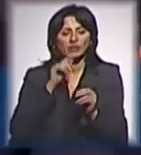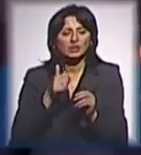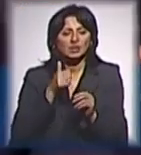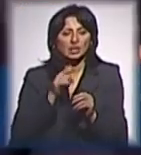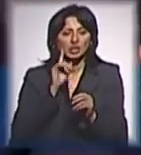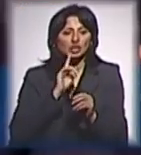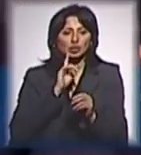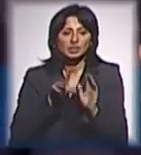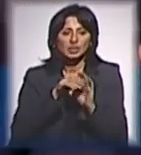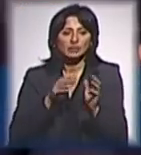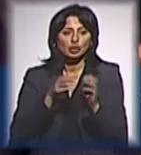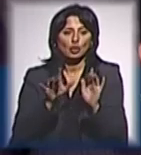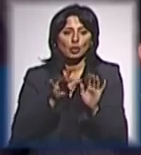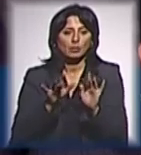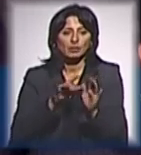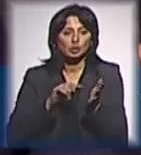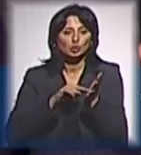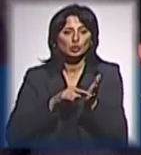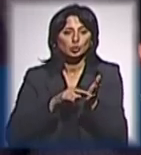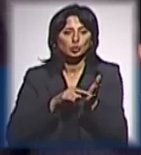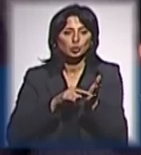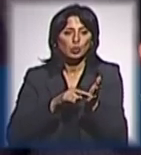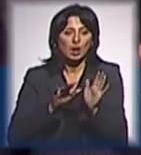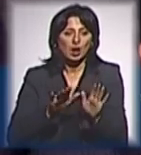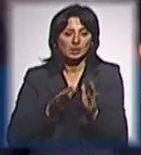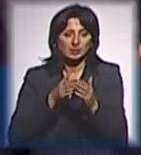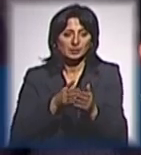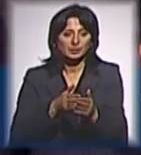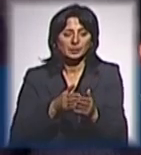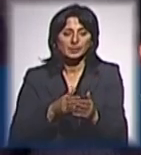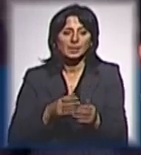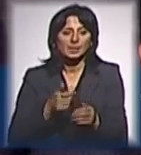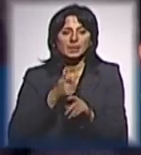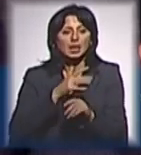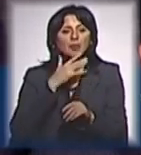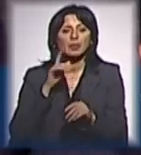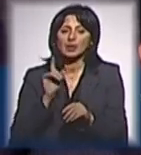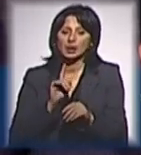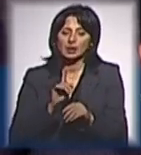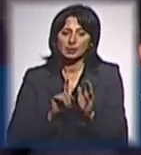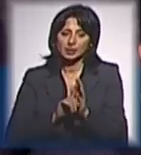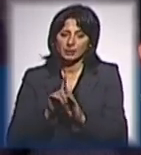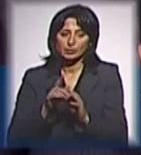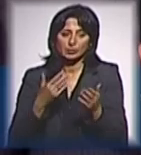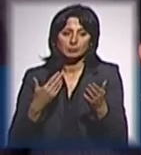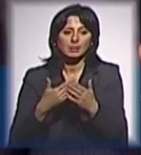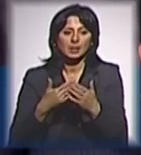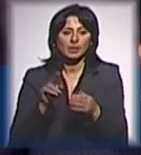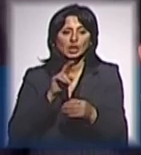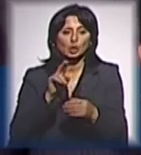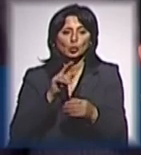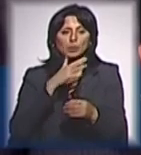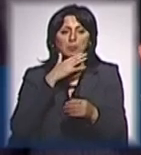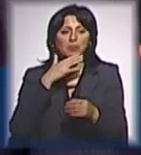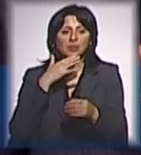რომ ჯერჯერობით საარჩევნო კამპანია შუა ადგილზეა მისული. ძალიან ბევრი რამ. დავიწყოთ თუნდაც იმით, რომ დიდუბეში